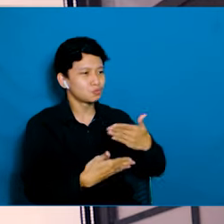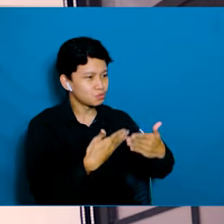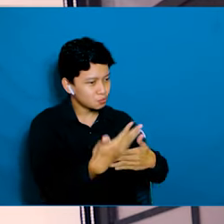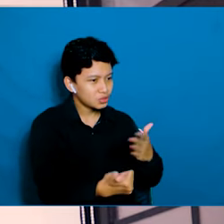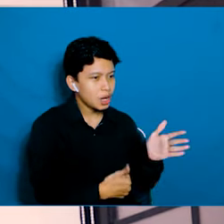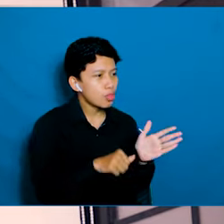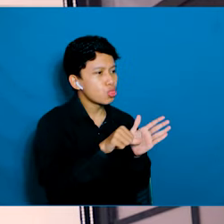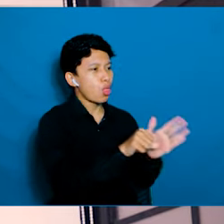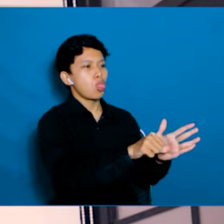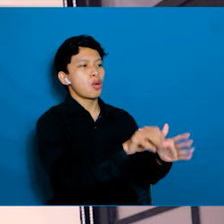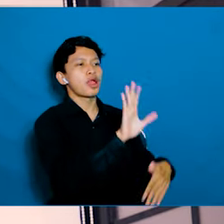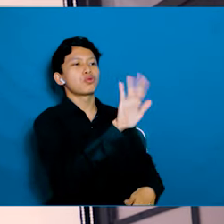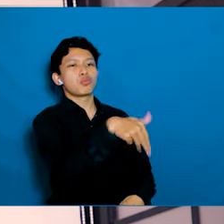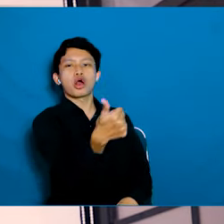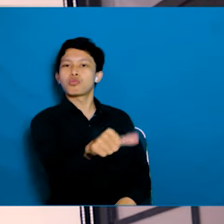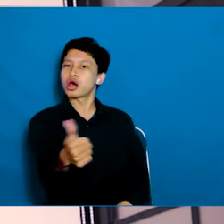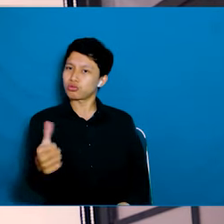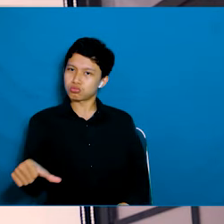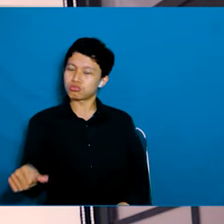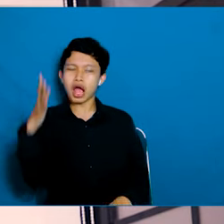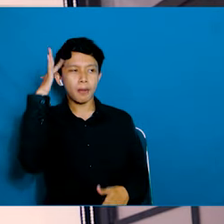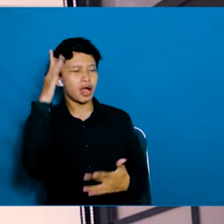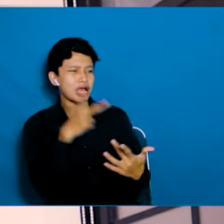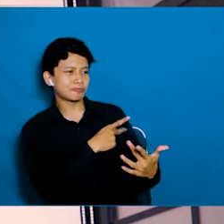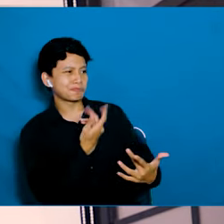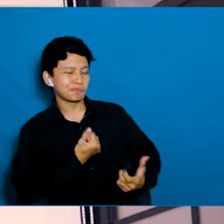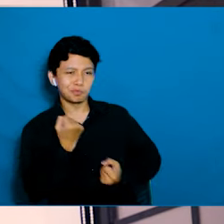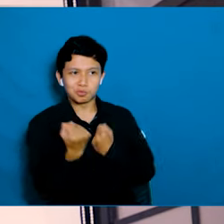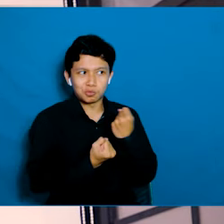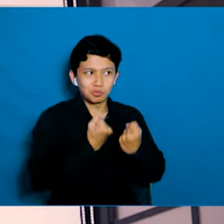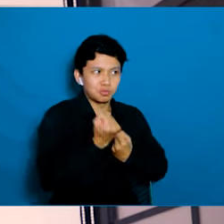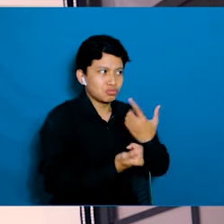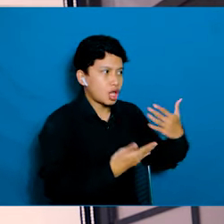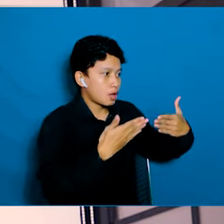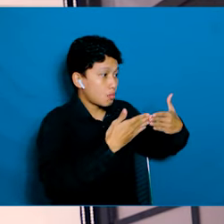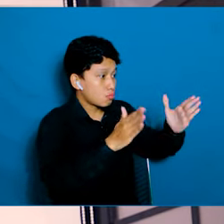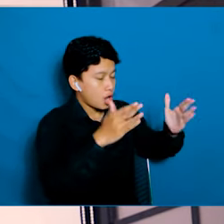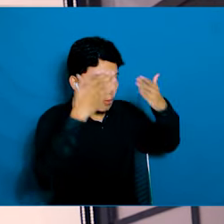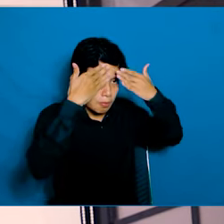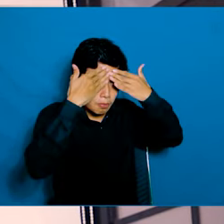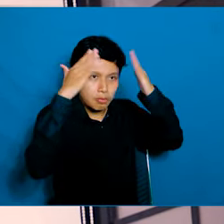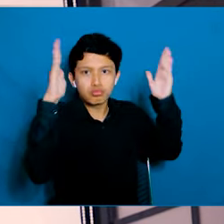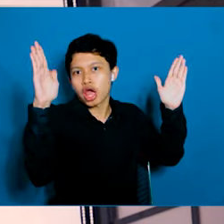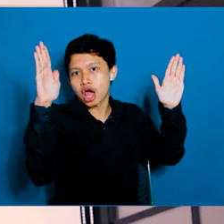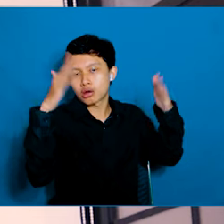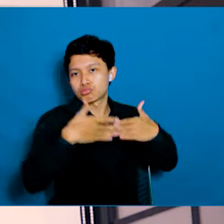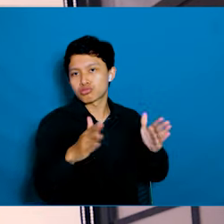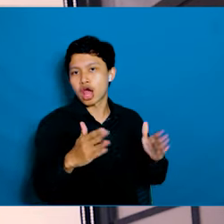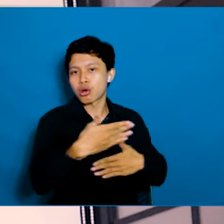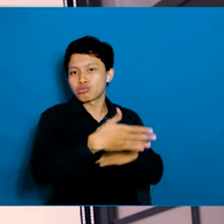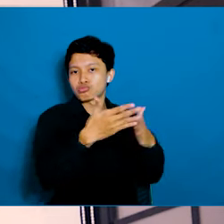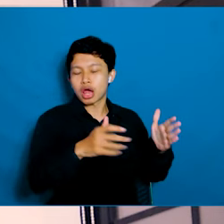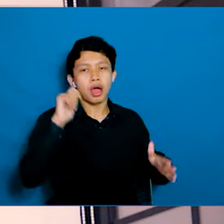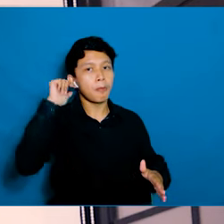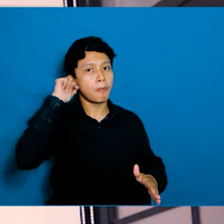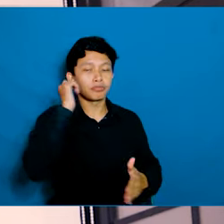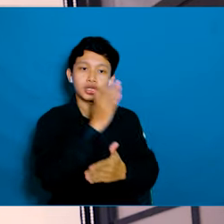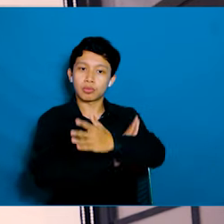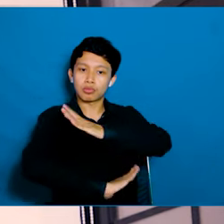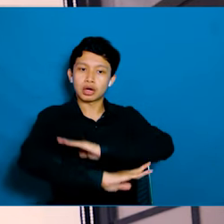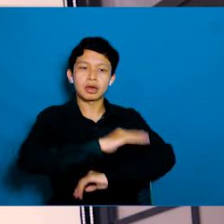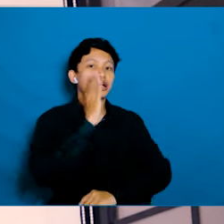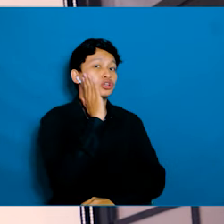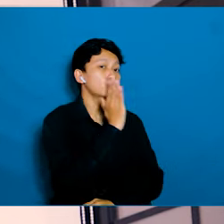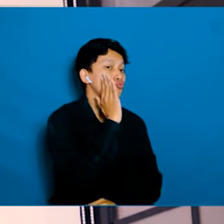gitu ya. Nah, kira-kira apa sih yang bisa kita lakukan untuk membuka ruang-ruang kepada perempuan difabel